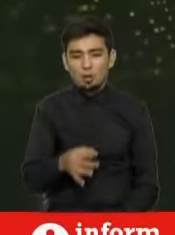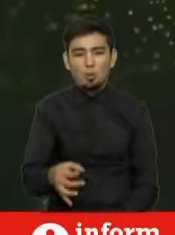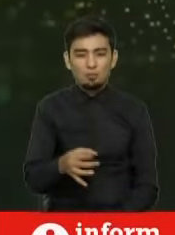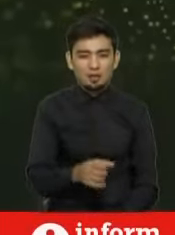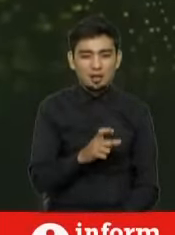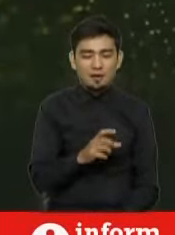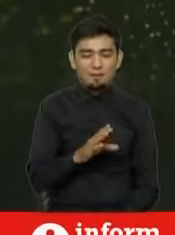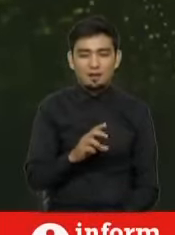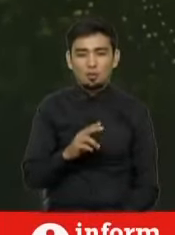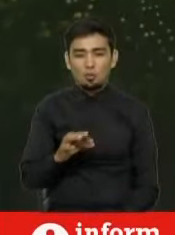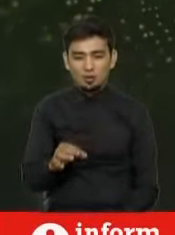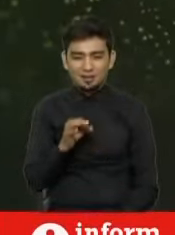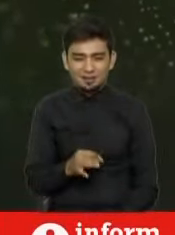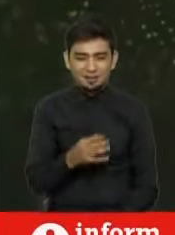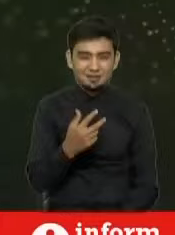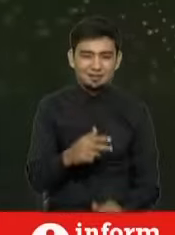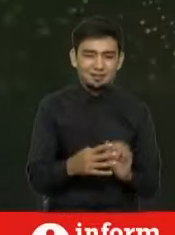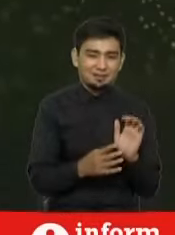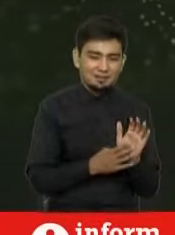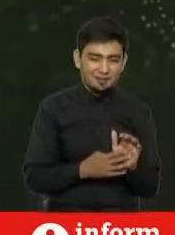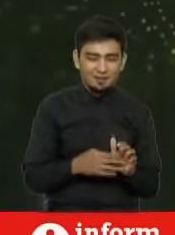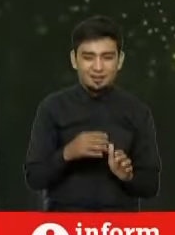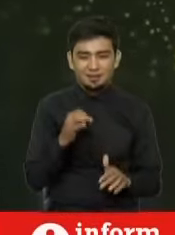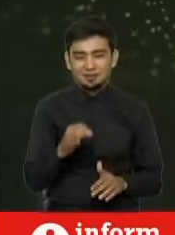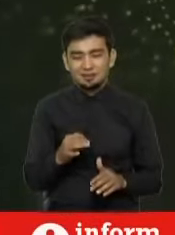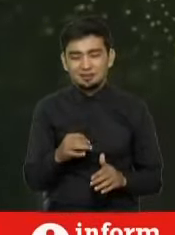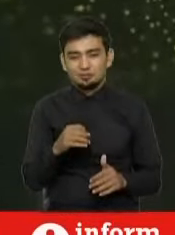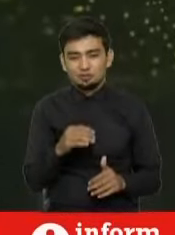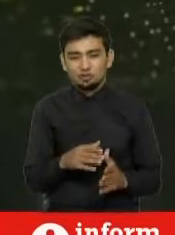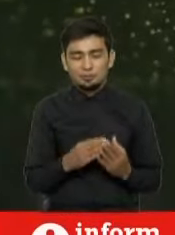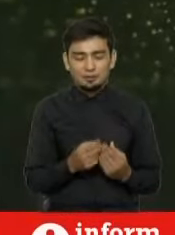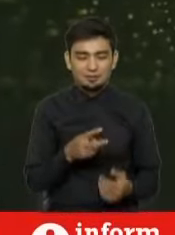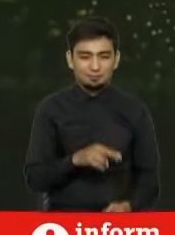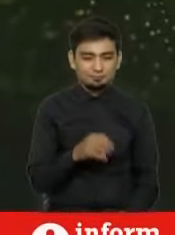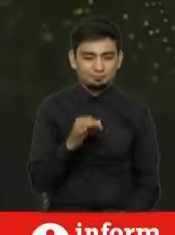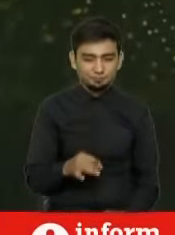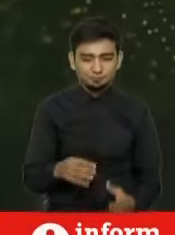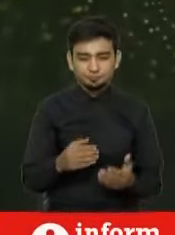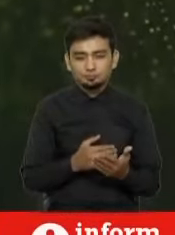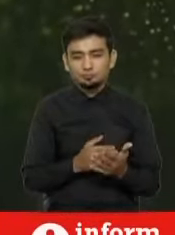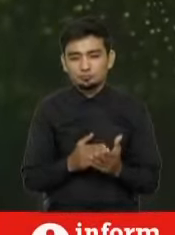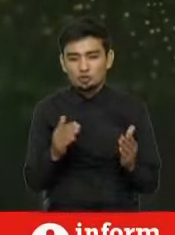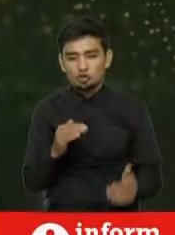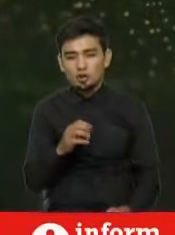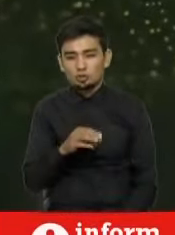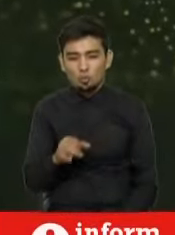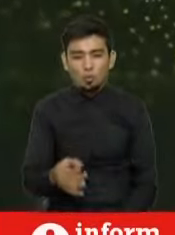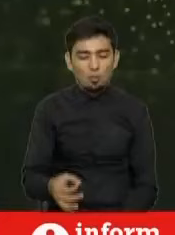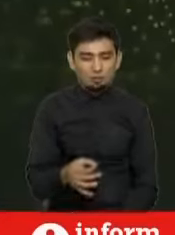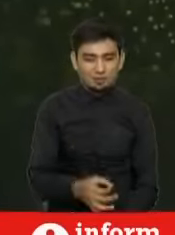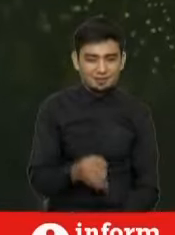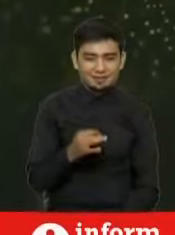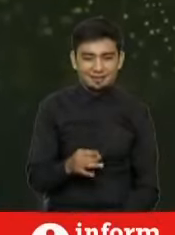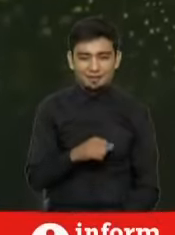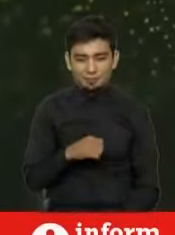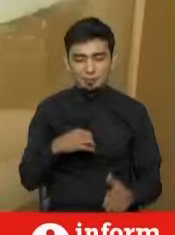ВКО – около 39-40 тысяч тенге на семью. Наибольший годовой рост аналитики отмечают в Жетысусской области,